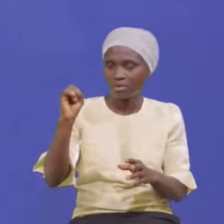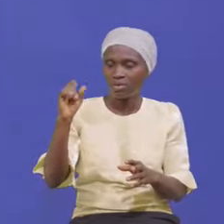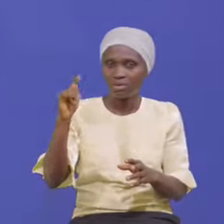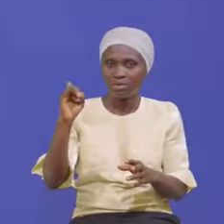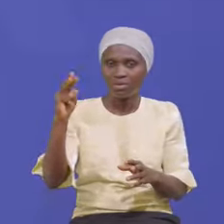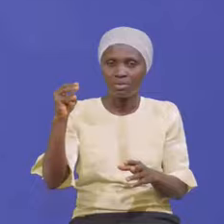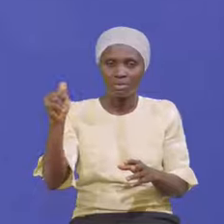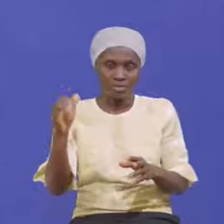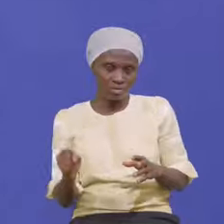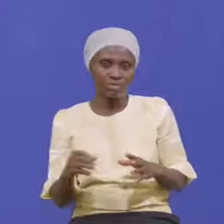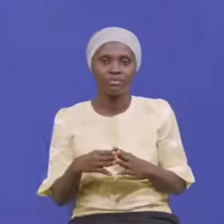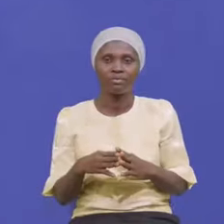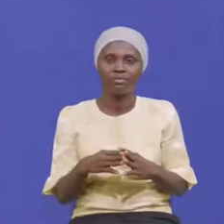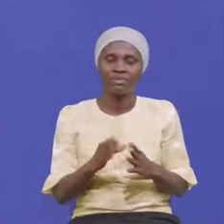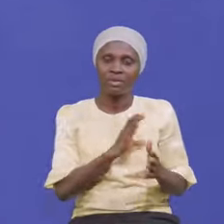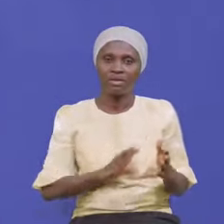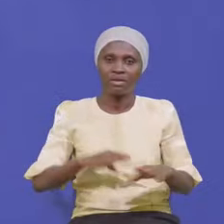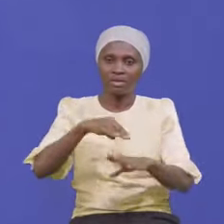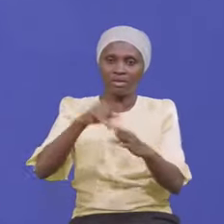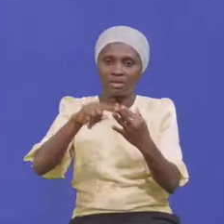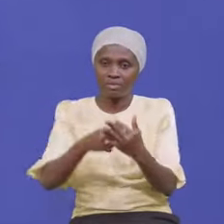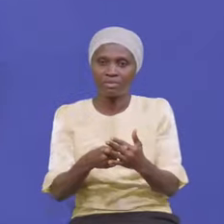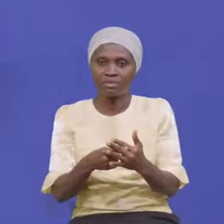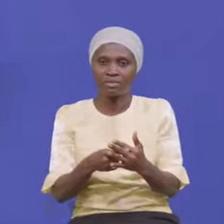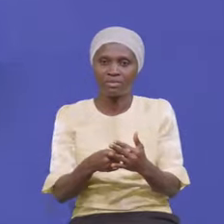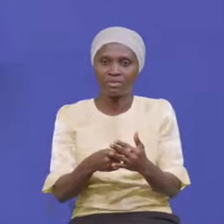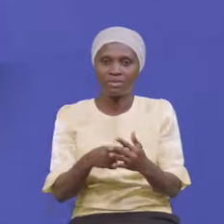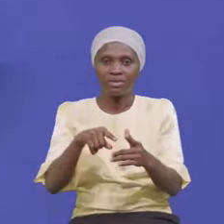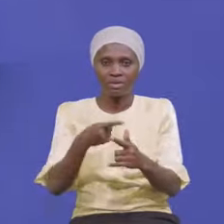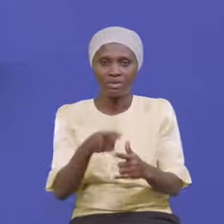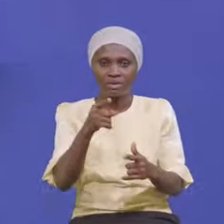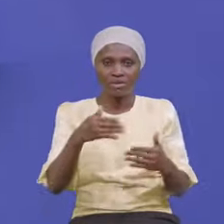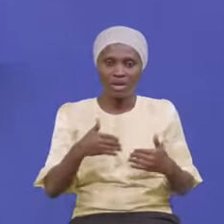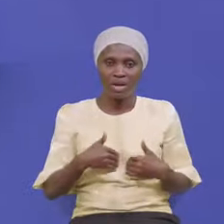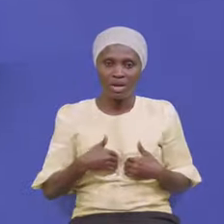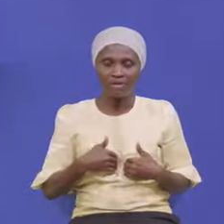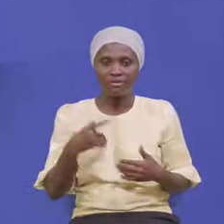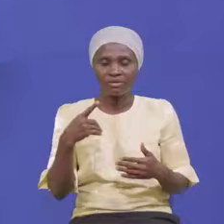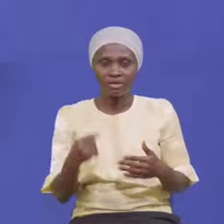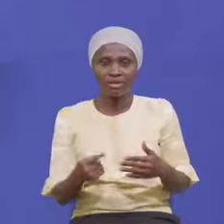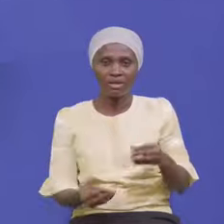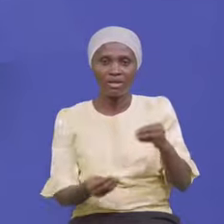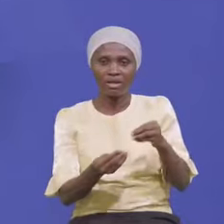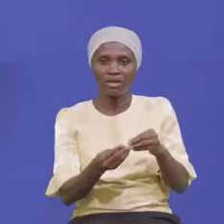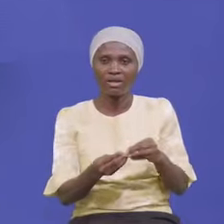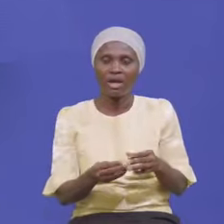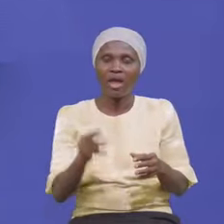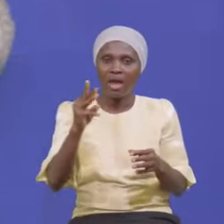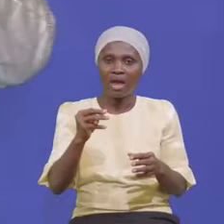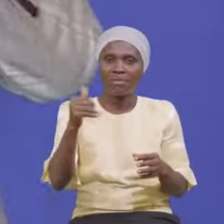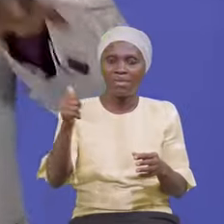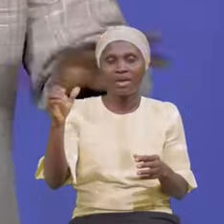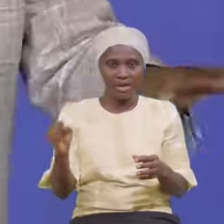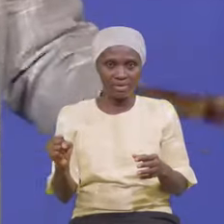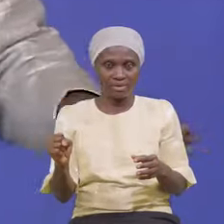the beginning. క్రీస్తు అనే పదం ఆరంభంలో ఉంది. Then you have MAS. ఆ తర్వాత MAS అనే అక్షరాలు